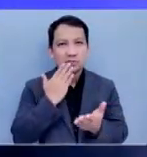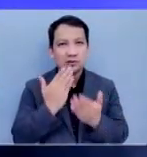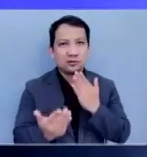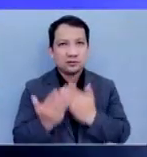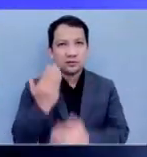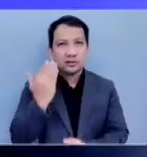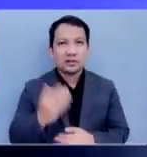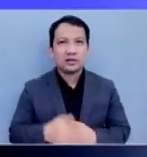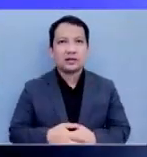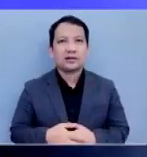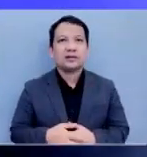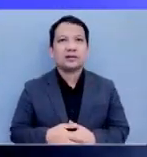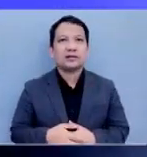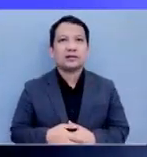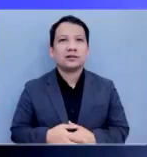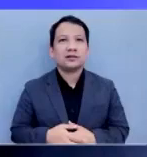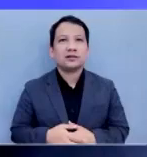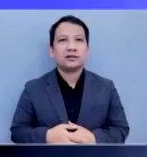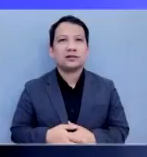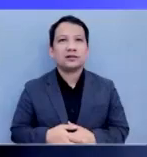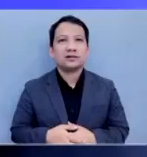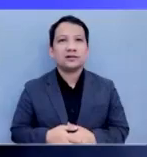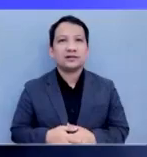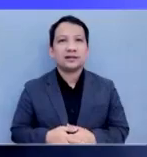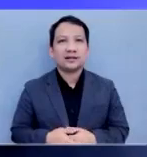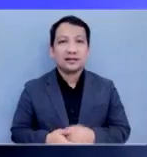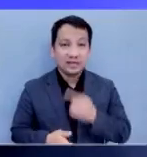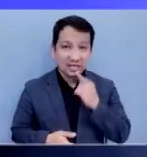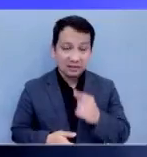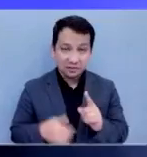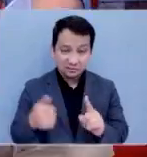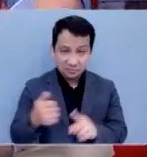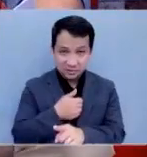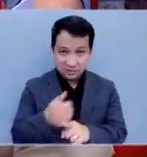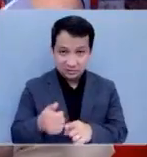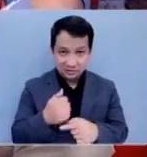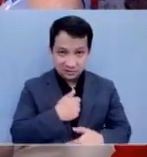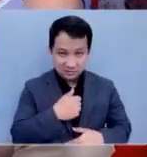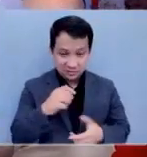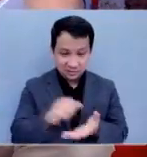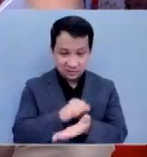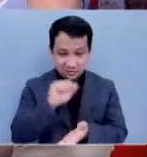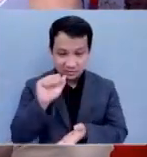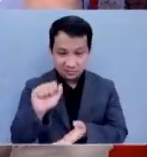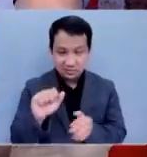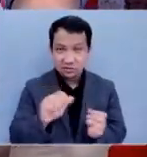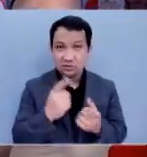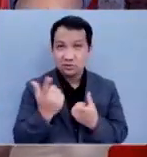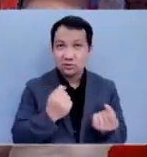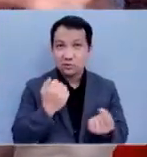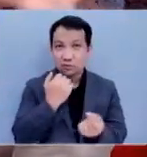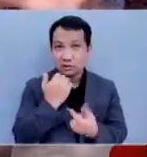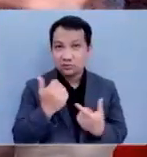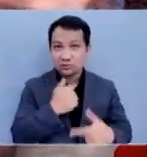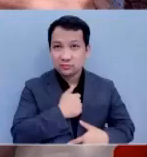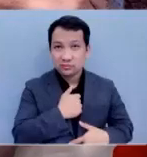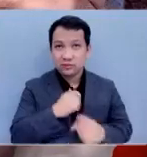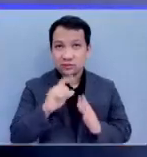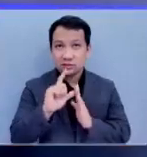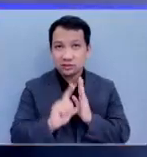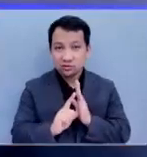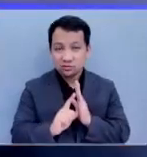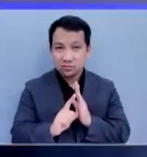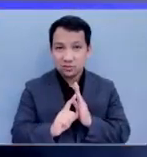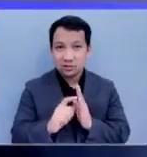Attorney! Good morning, Attorney! Good morning, mga kapatid! Oh, inahin na natin ito bang pagmamalupit ng gwardiya doon sa tuta nga, dyan sa may North Edsa, may batas ba siyang